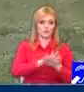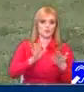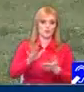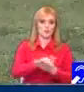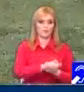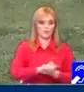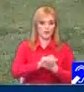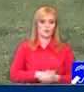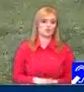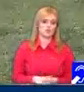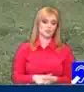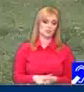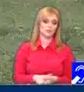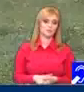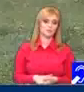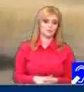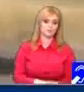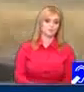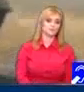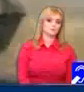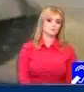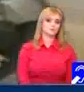într-o misiune civilă multinațională.